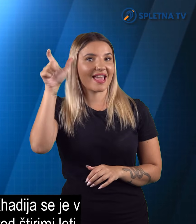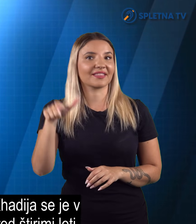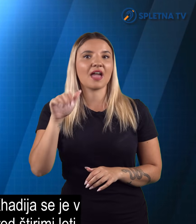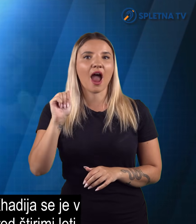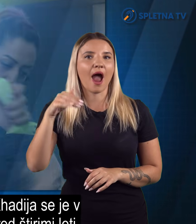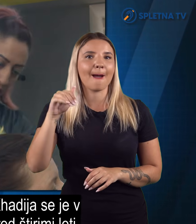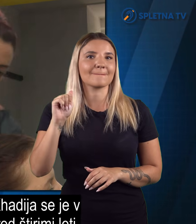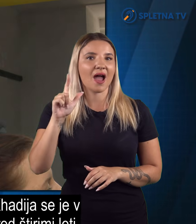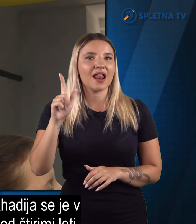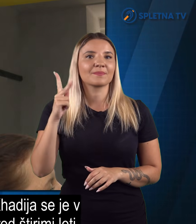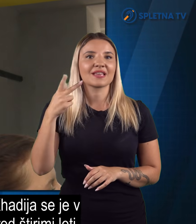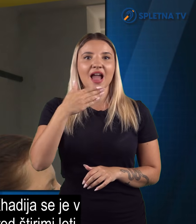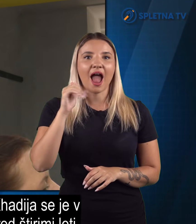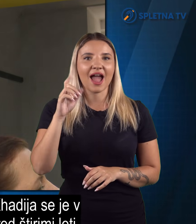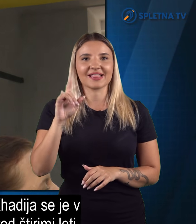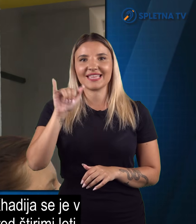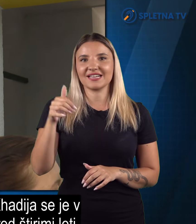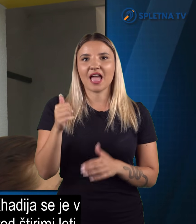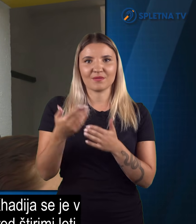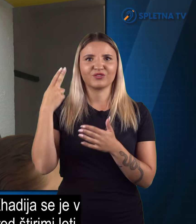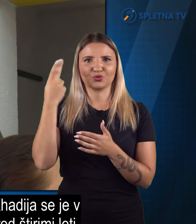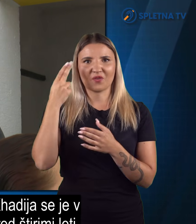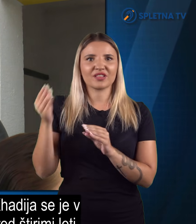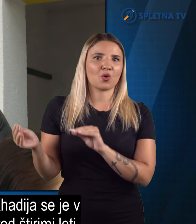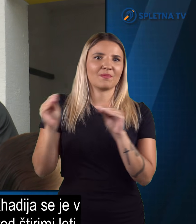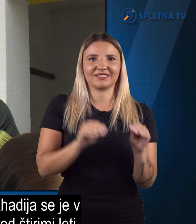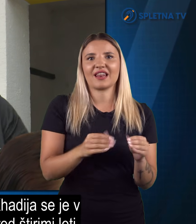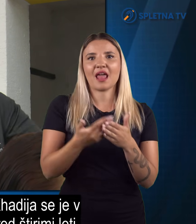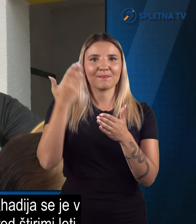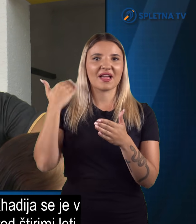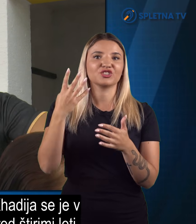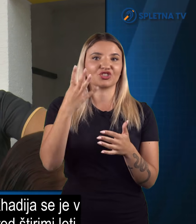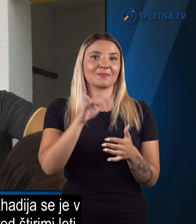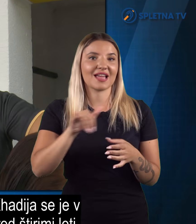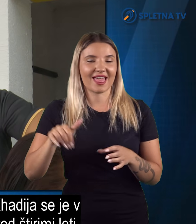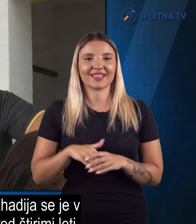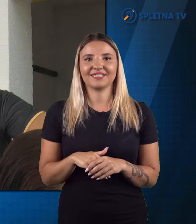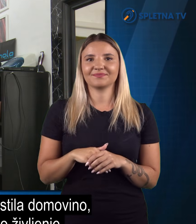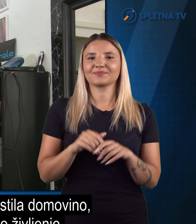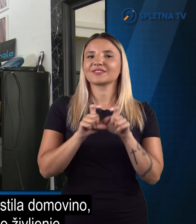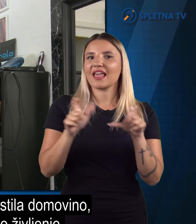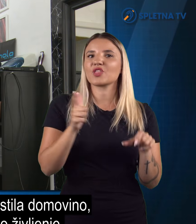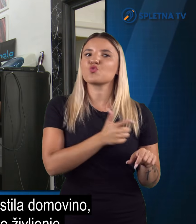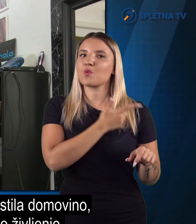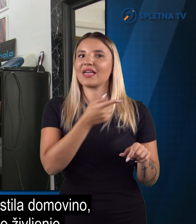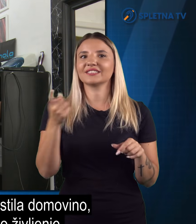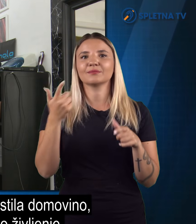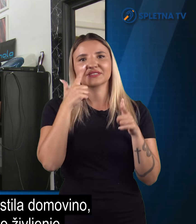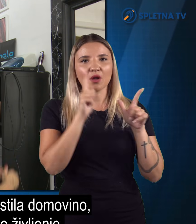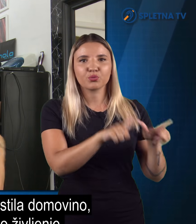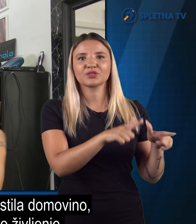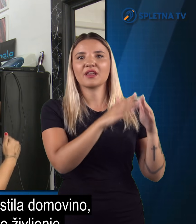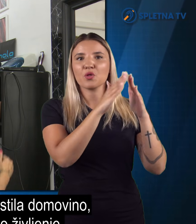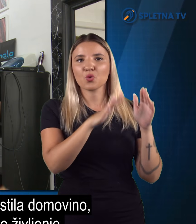30-letna Amal Kadija se je v Slovenijo preselila pred 4 leti. Zaradi ljubezni je zapustila